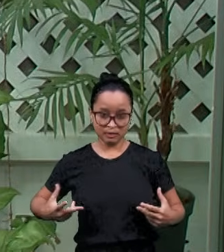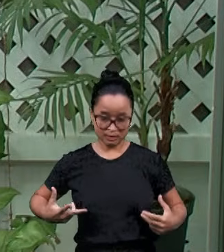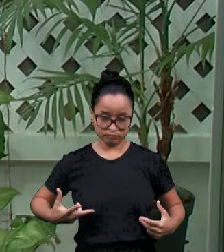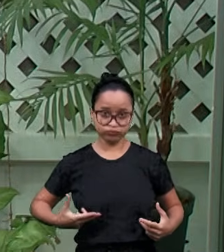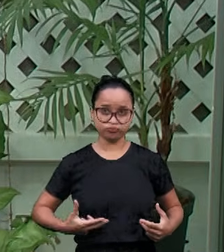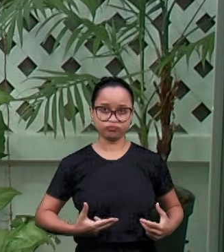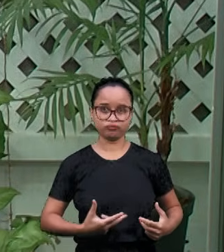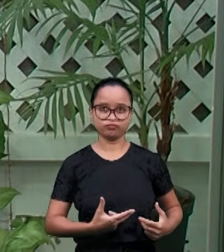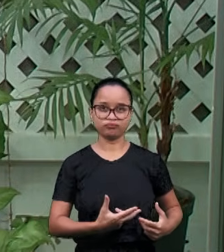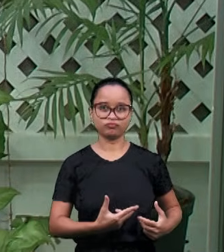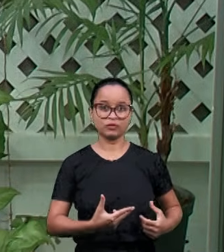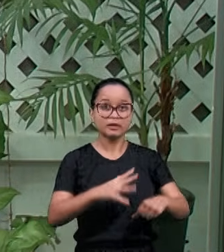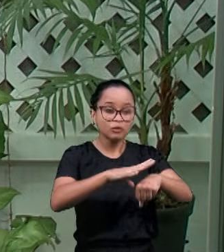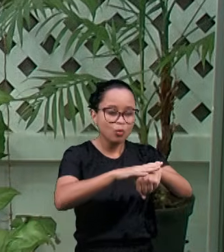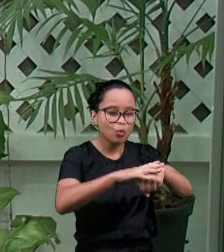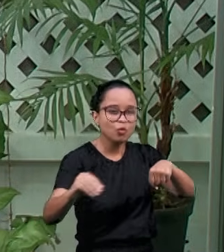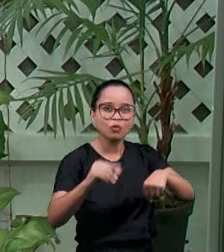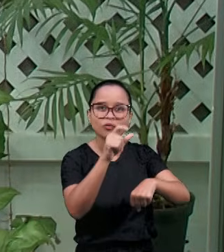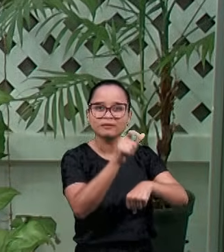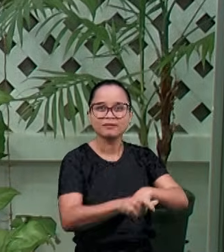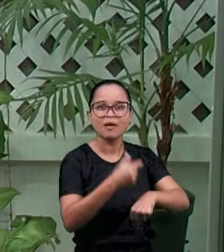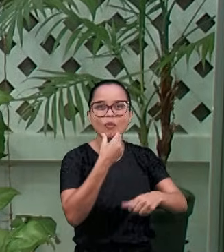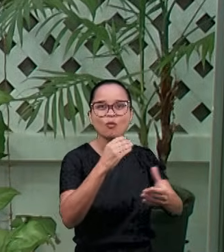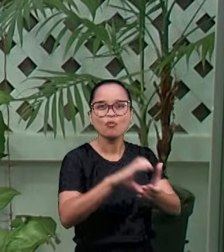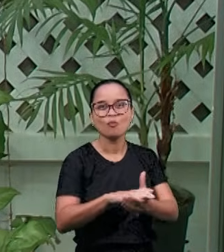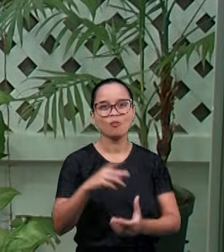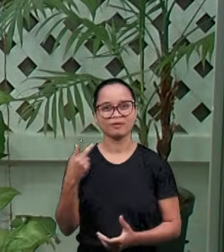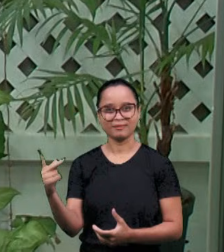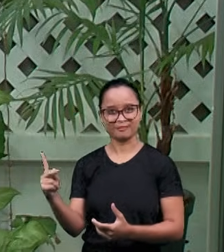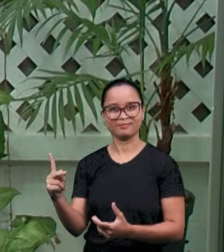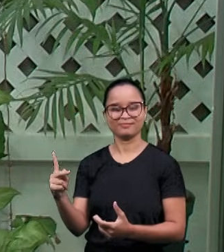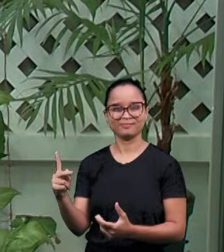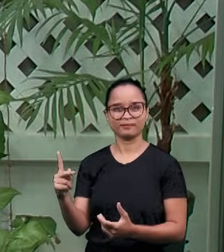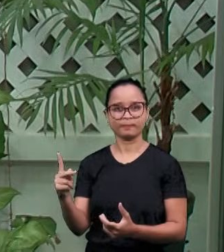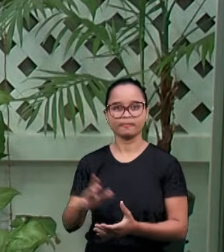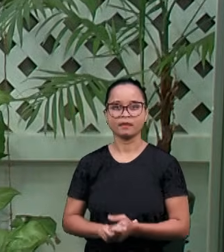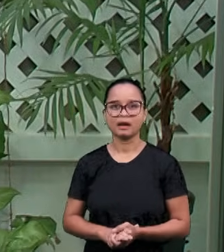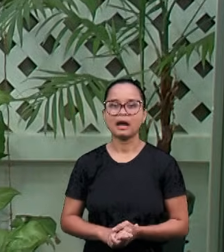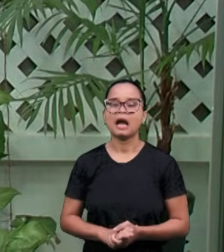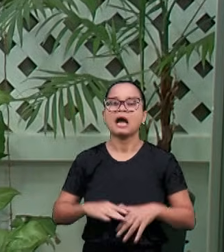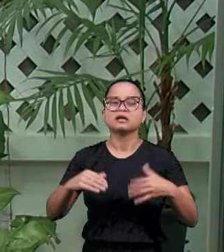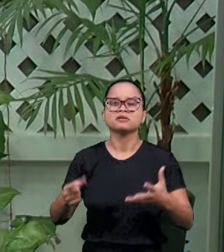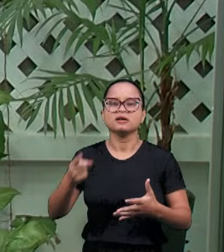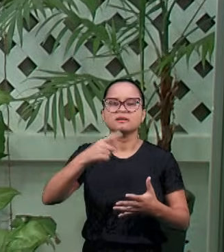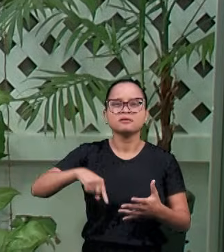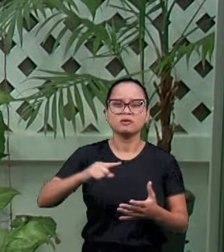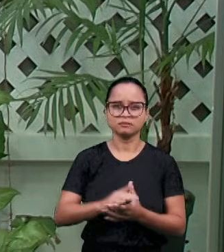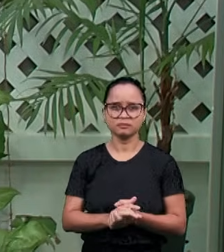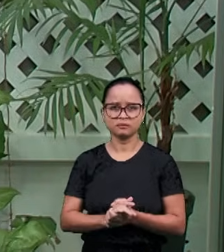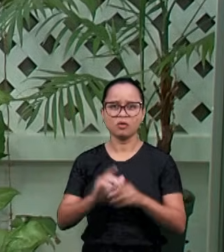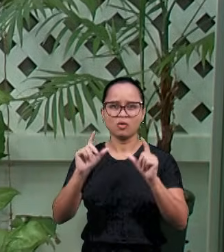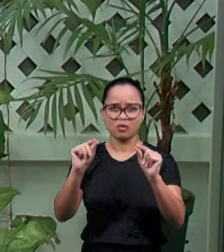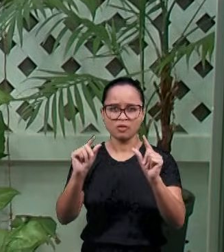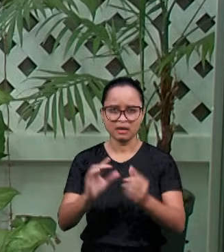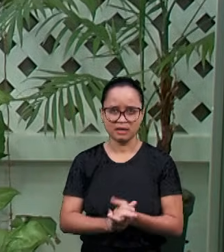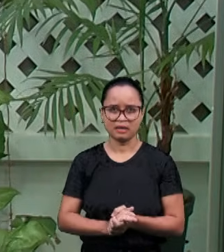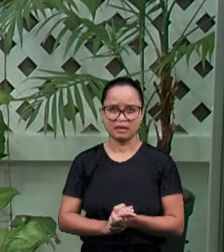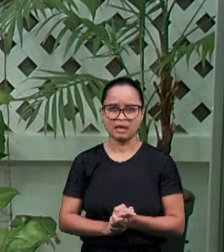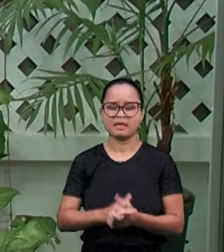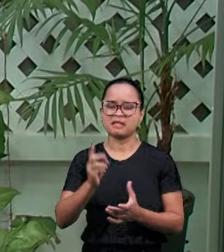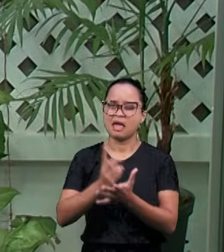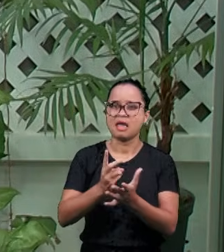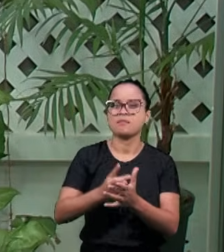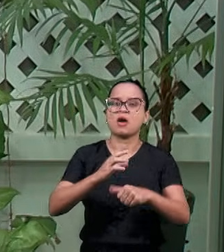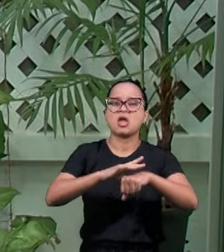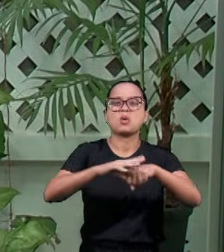été immédiate. Mes frères, nous ne sommes pas en train de donner des ordres à Dieu de faire des guérisons. Non, nous croyons qu'il peut. Et vous